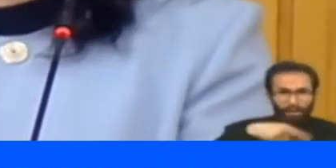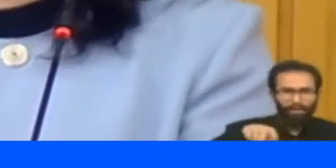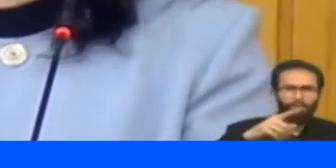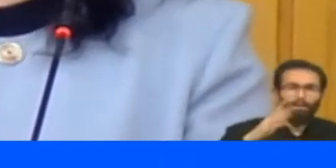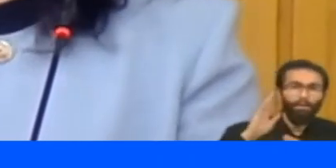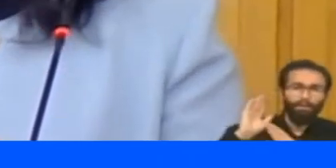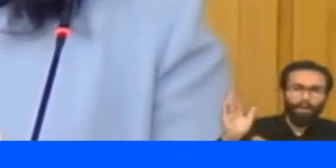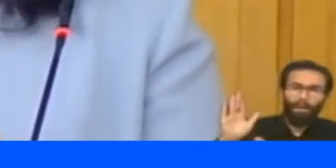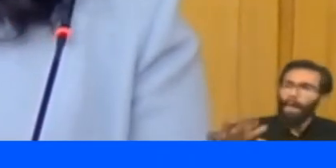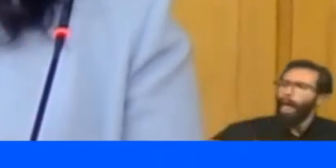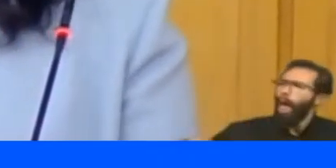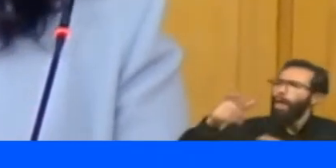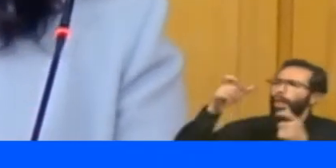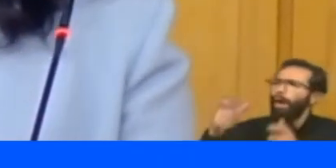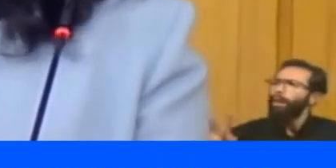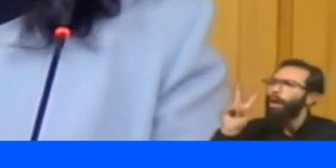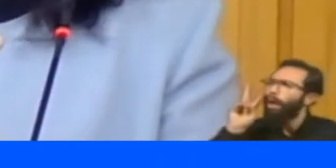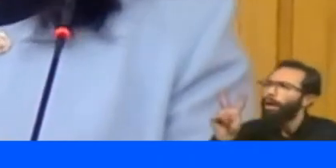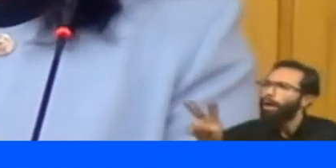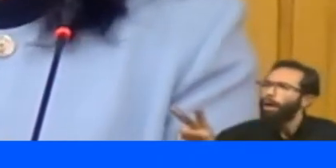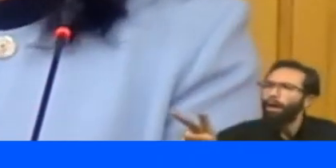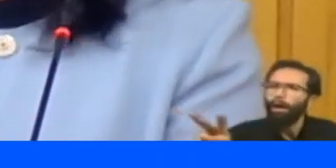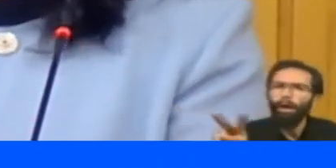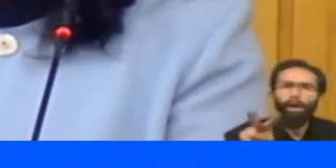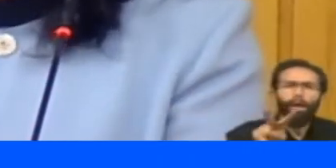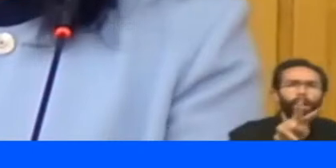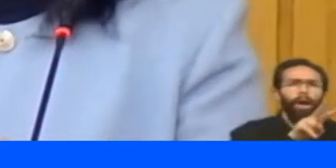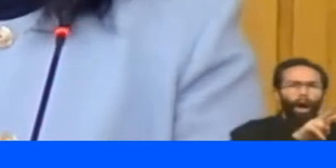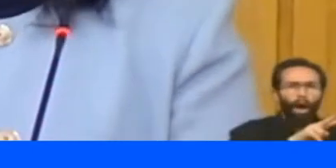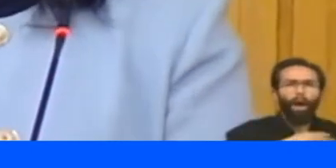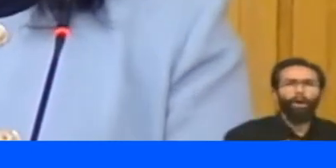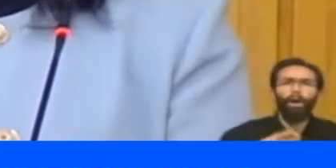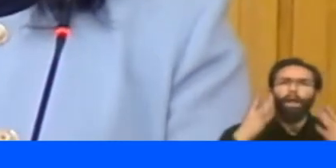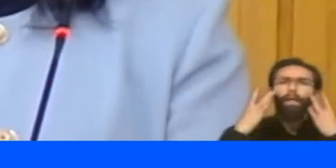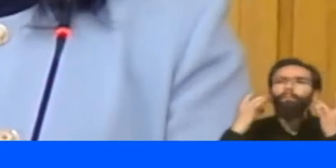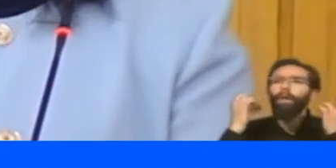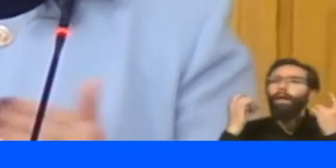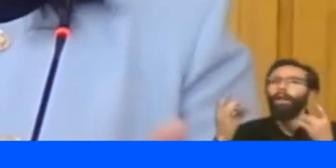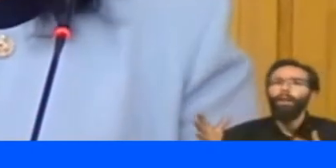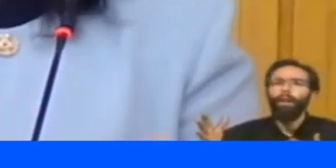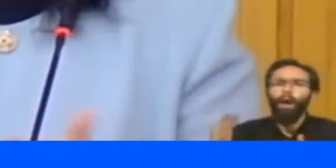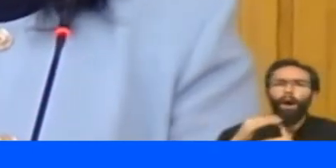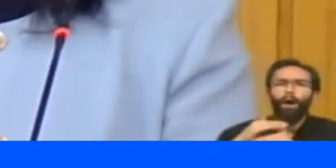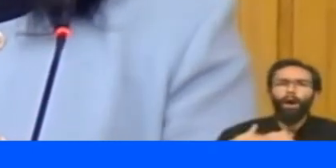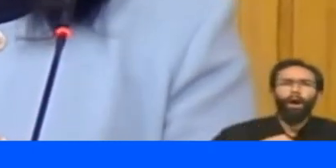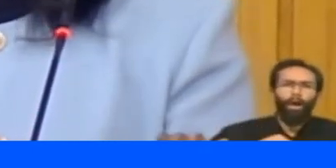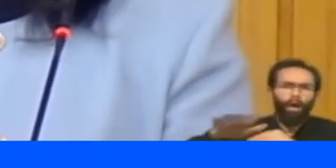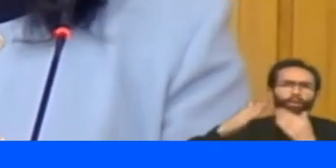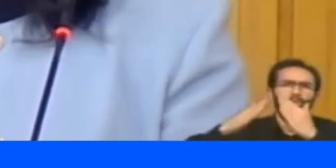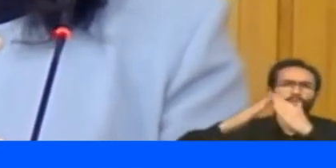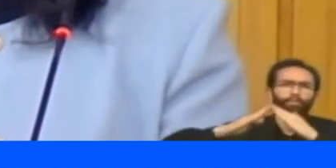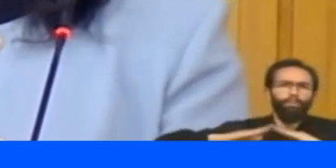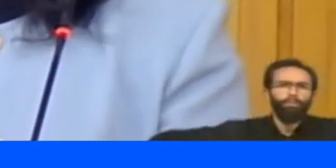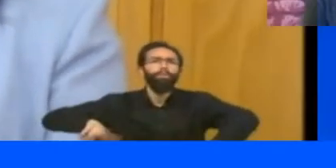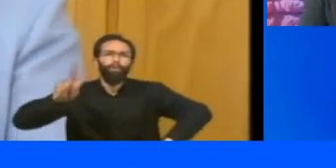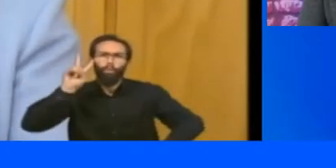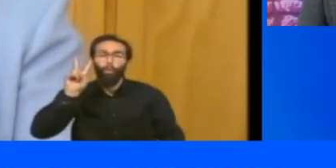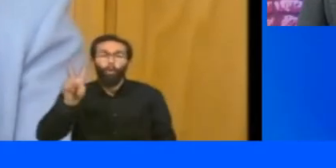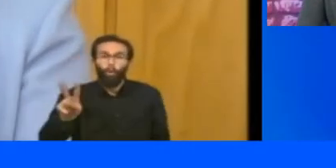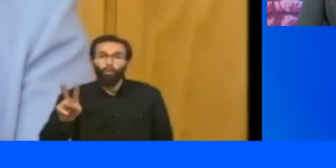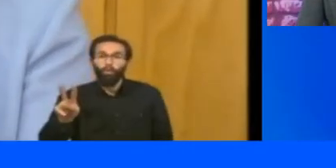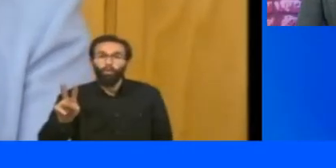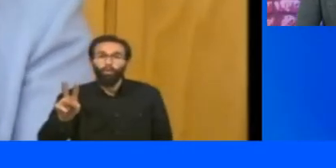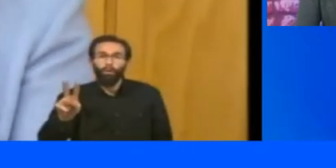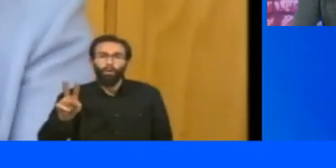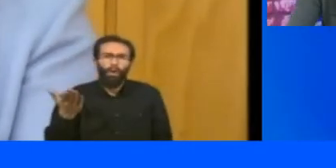bu çöküşü derinden hissediyoruz. Biliyorsunuz ki daha önce başlayan ve son olarak